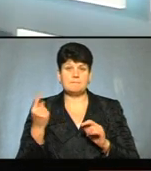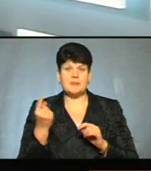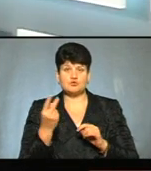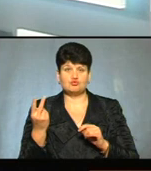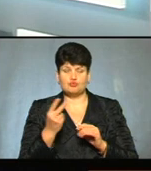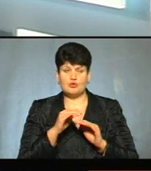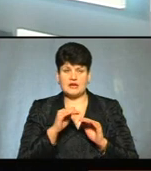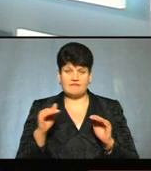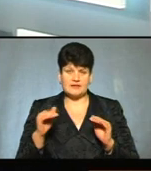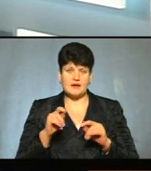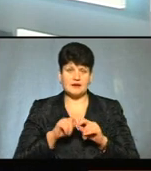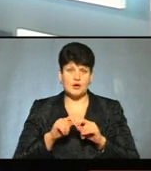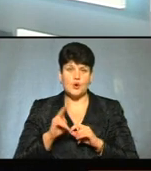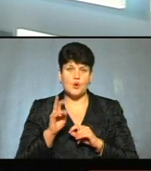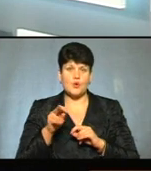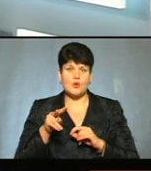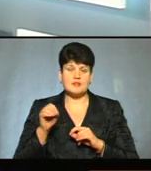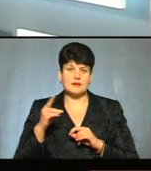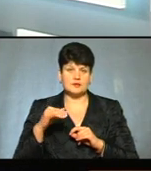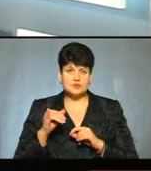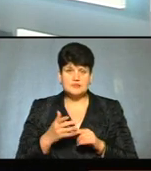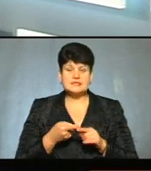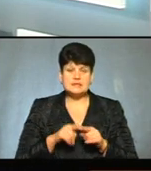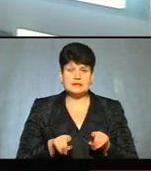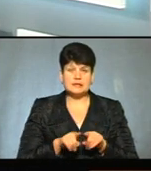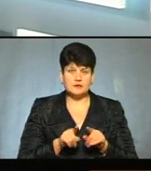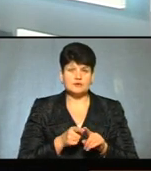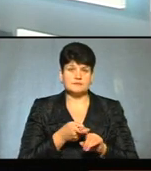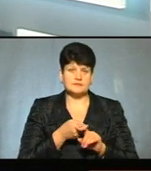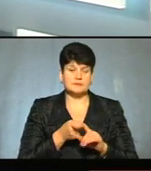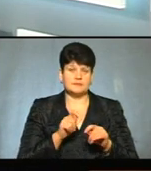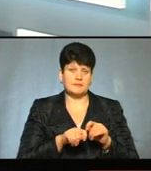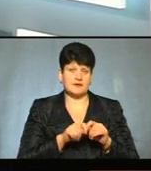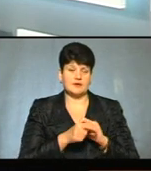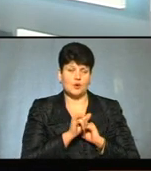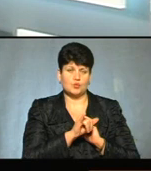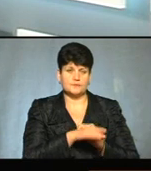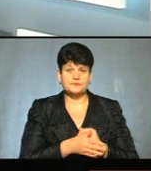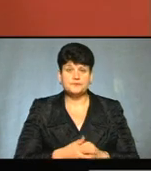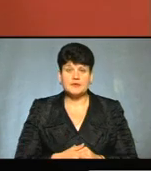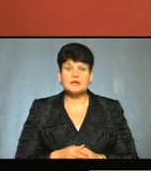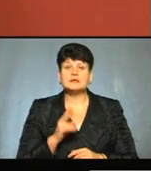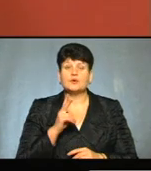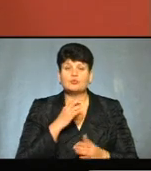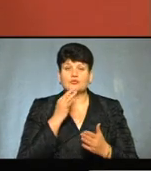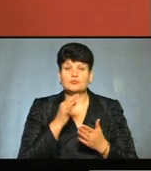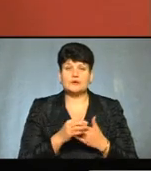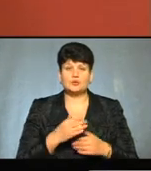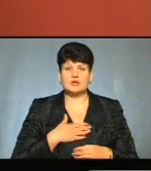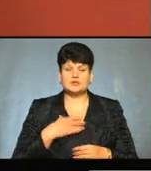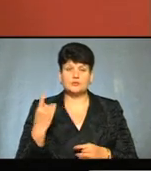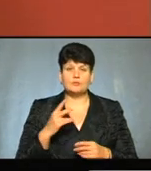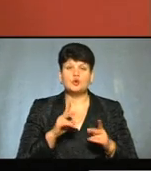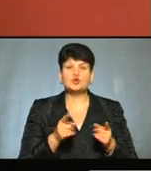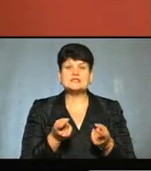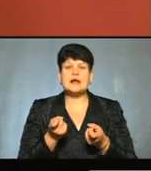рівня акредитації, так як ми кажемо, коледжів. Це також стосується ця перевірка їх. Розкажіть, на кому відповідальність у нашій